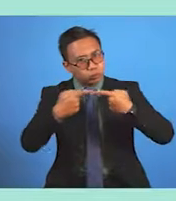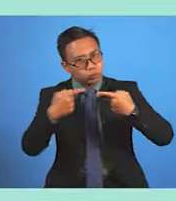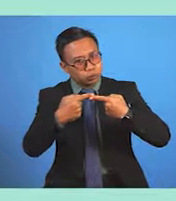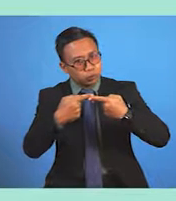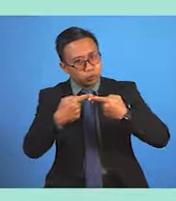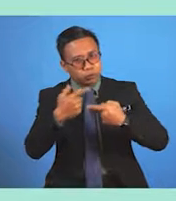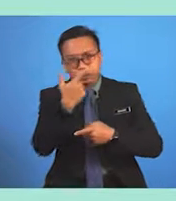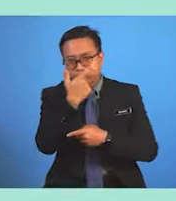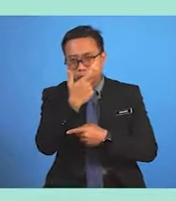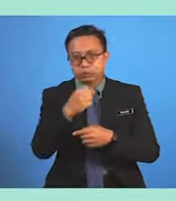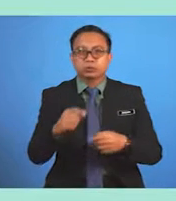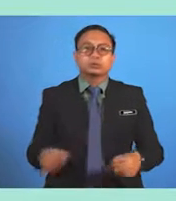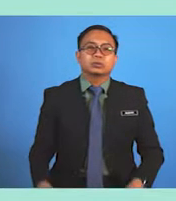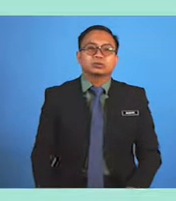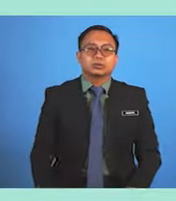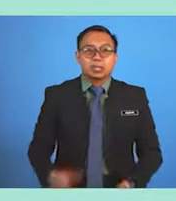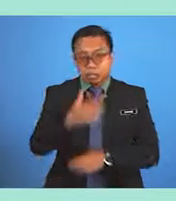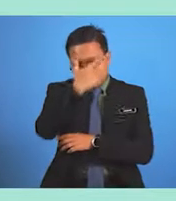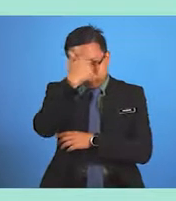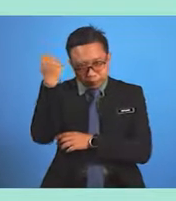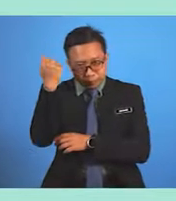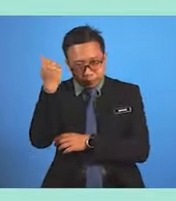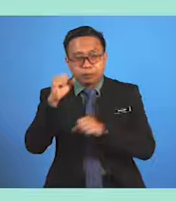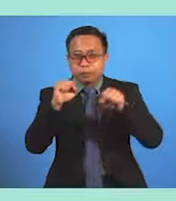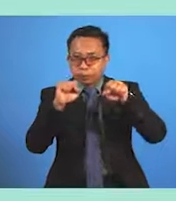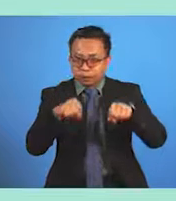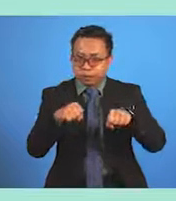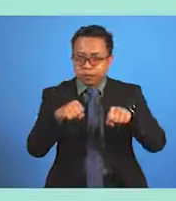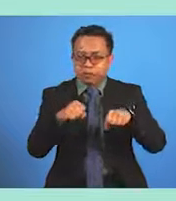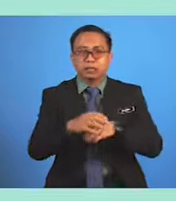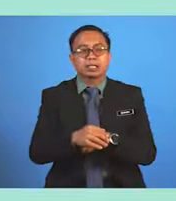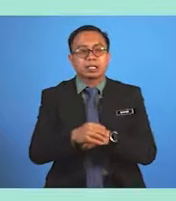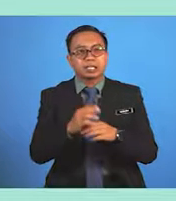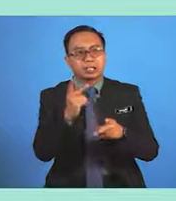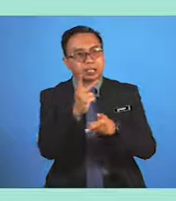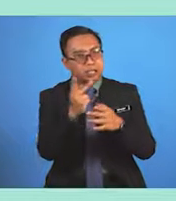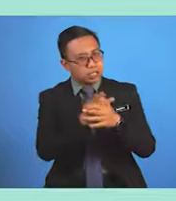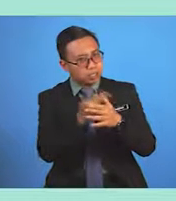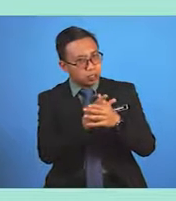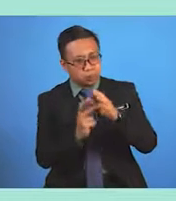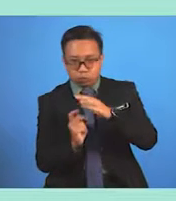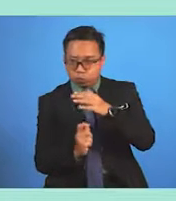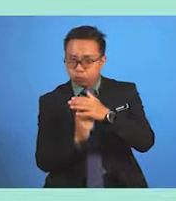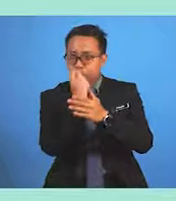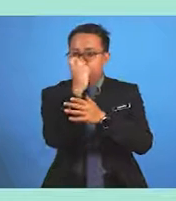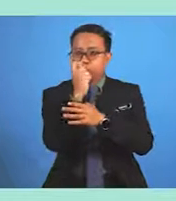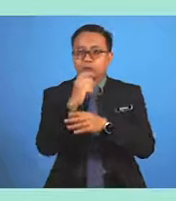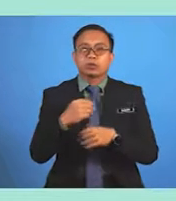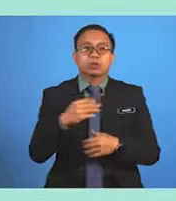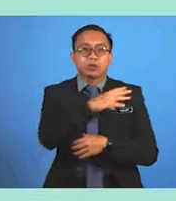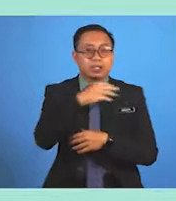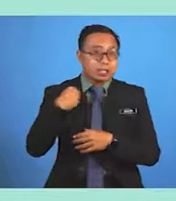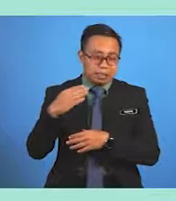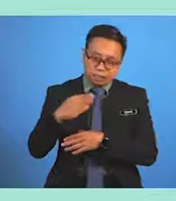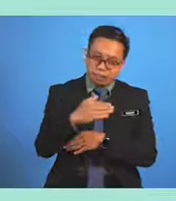dicegah? Kerana ia boleh menyebabkan gangguan pertumbuhan dan populasi